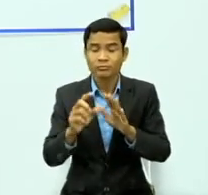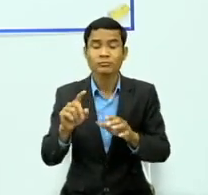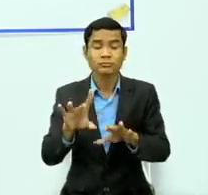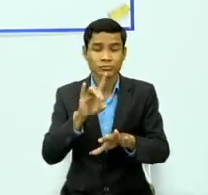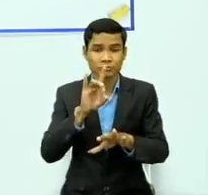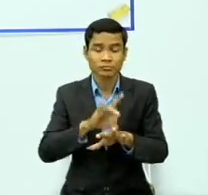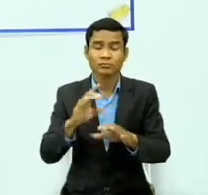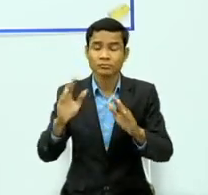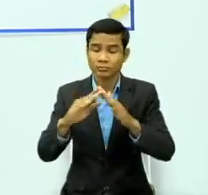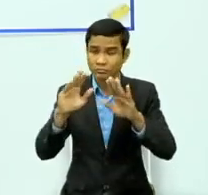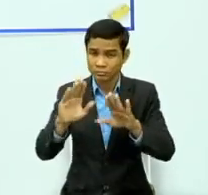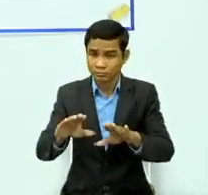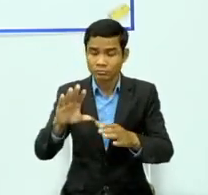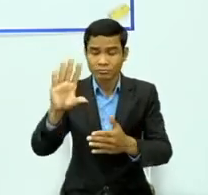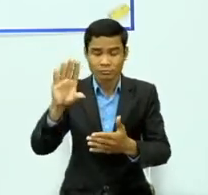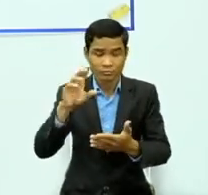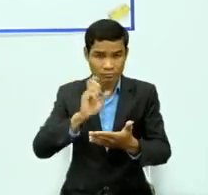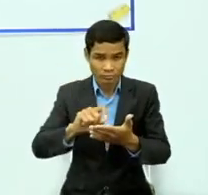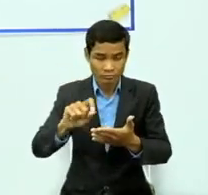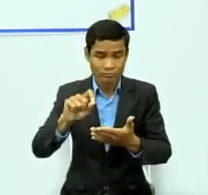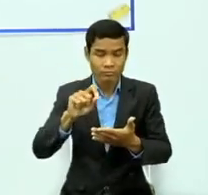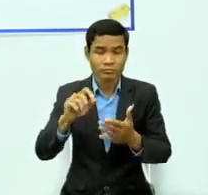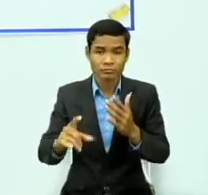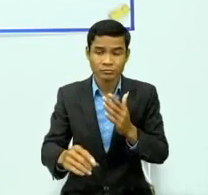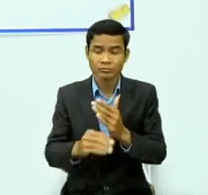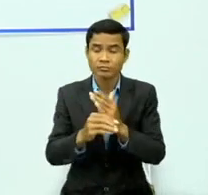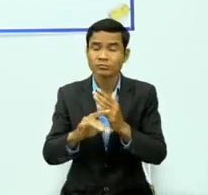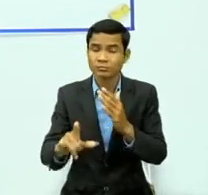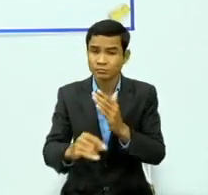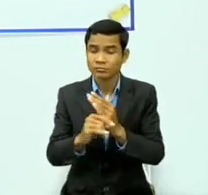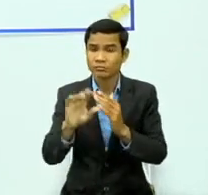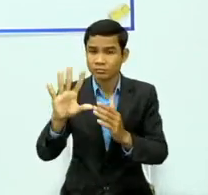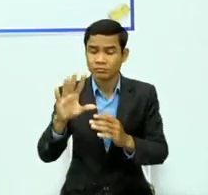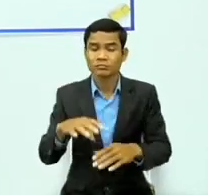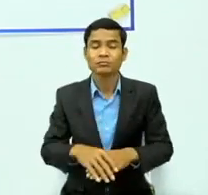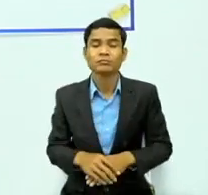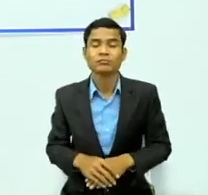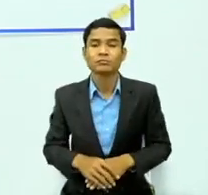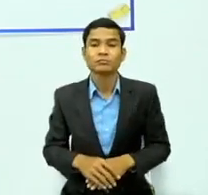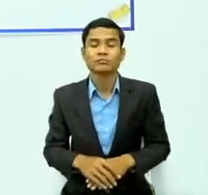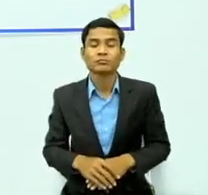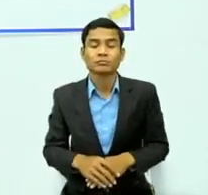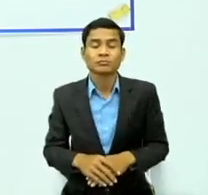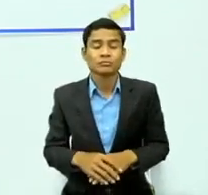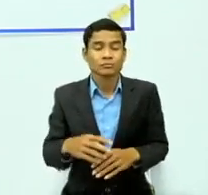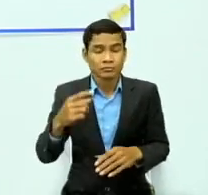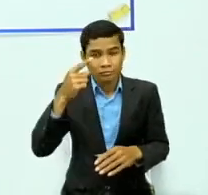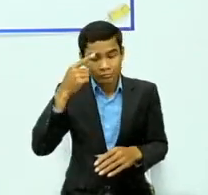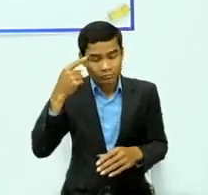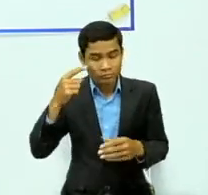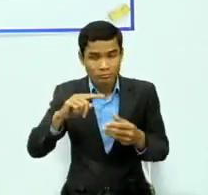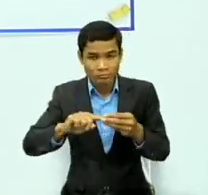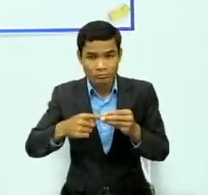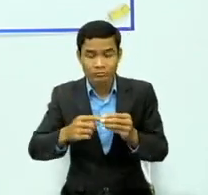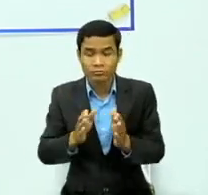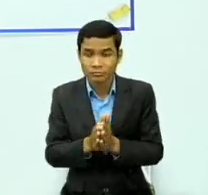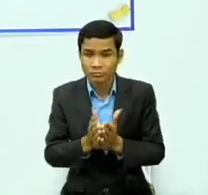ដែលកូននៅផ្ទះកូនសរសេរបន្ថែមឲ្យបានចំនួន5ទៀតចាយកខ្មៅដៃសិភើឡើងកូ